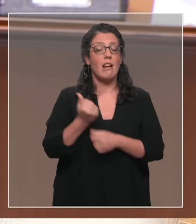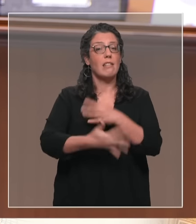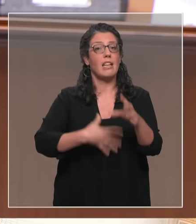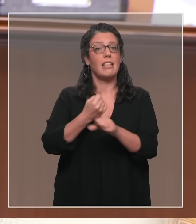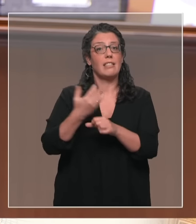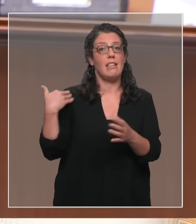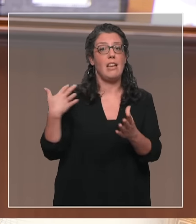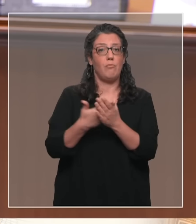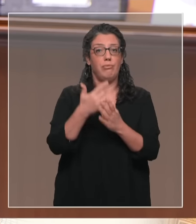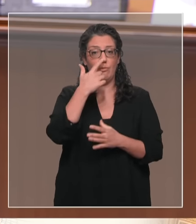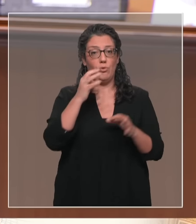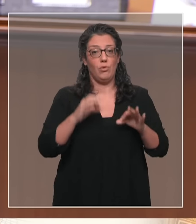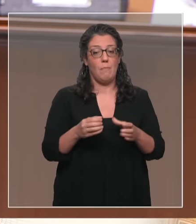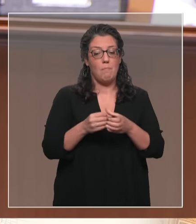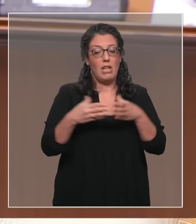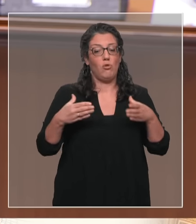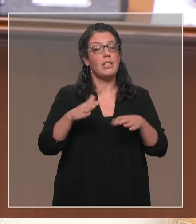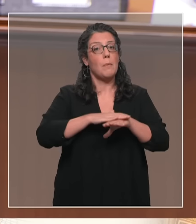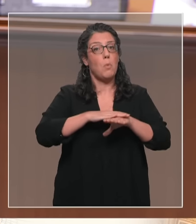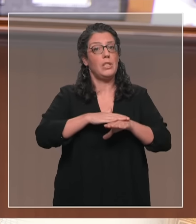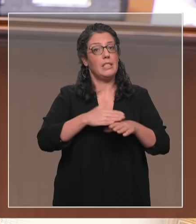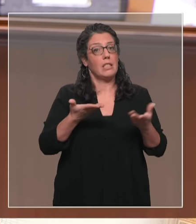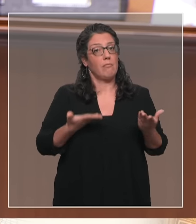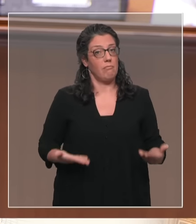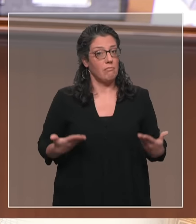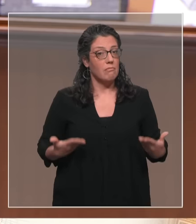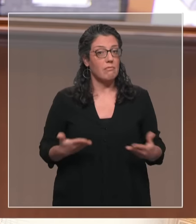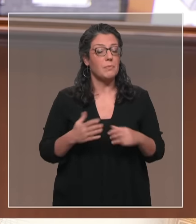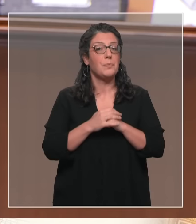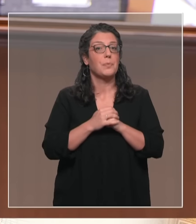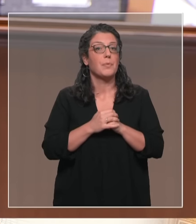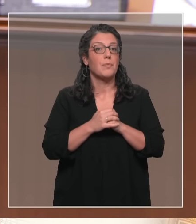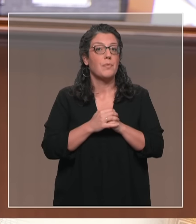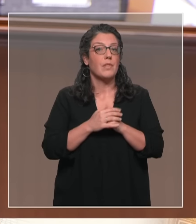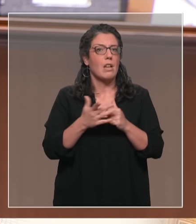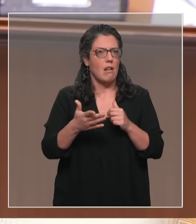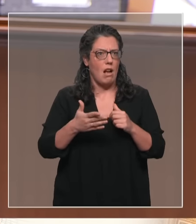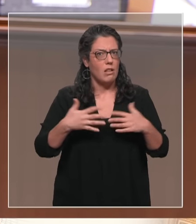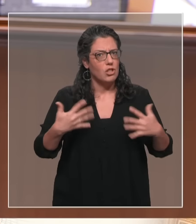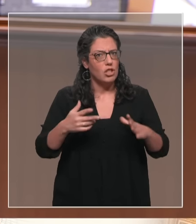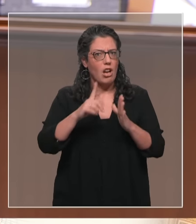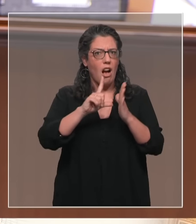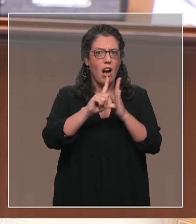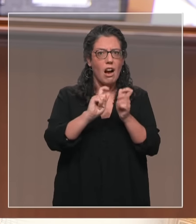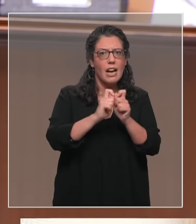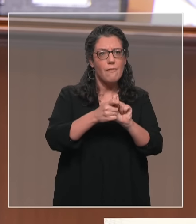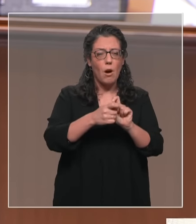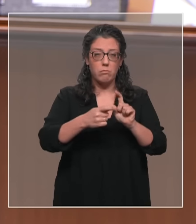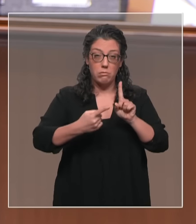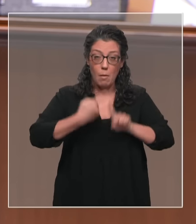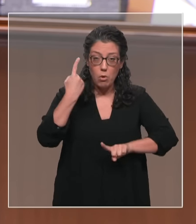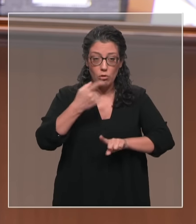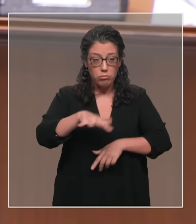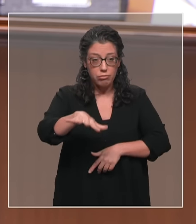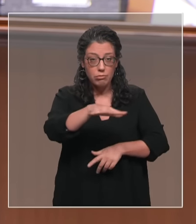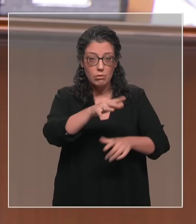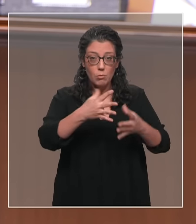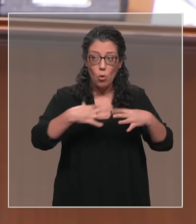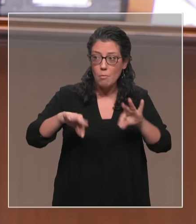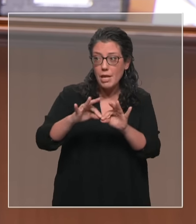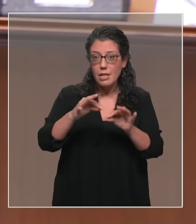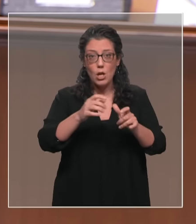la majorité à laquelle nous appartenons aujourd'hui, sous une autre forme, a soutenu des réformes indispensables pour le pays et pour les entreprises qui ont